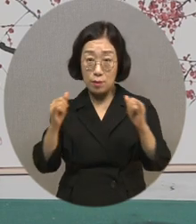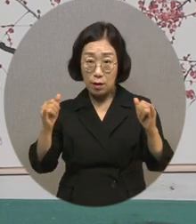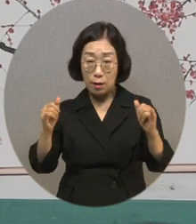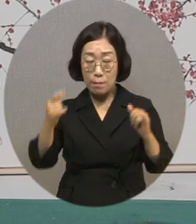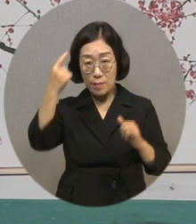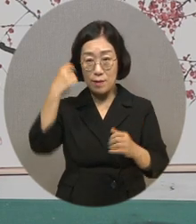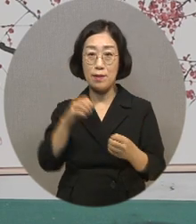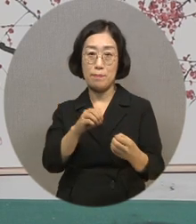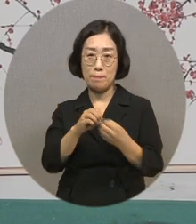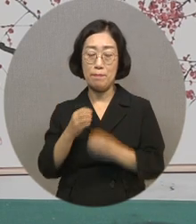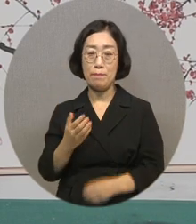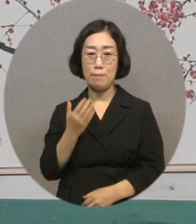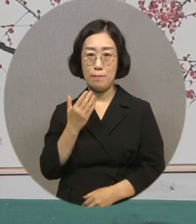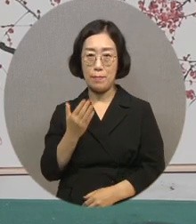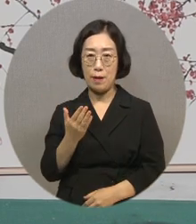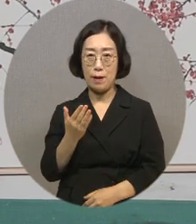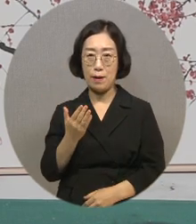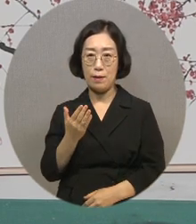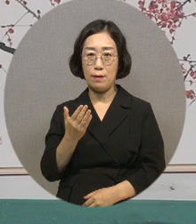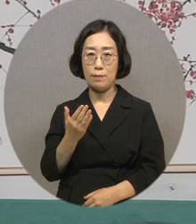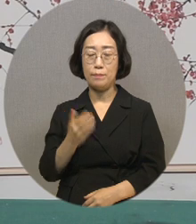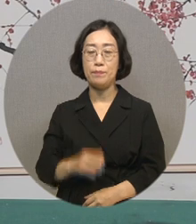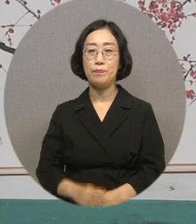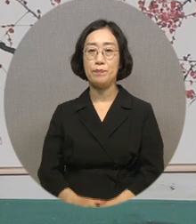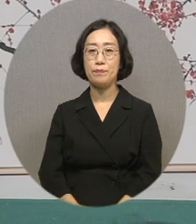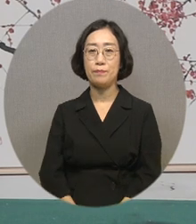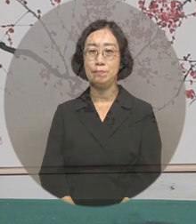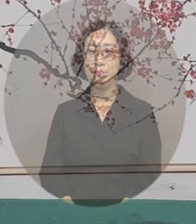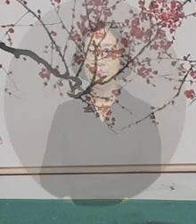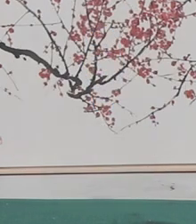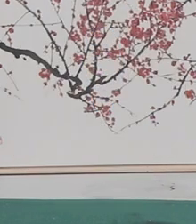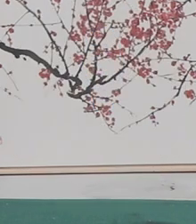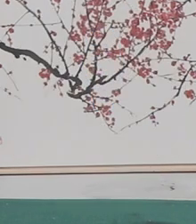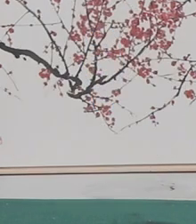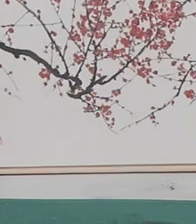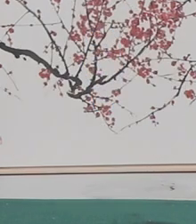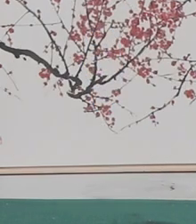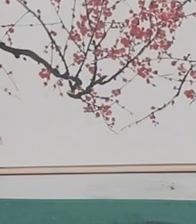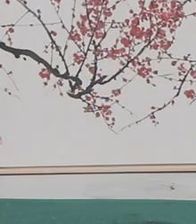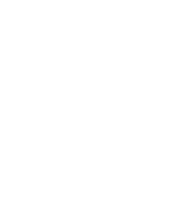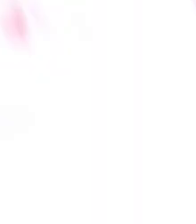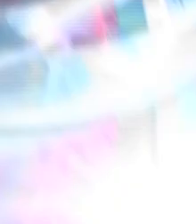이의 마음에도 번집니다. 복지TV 뉴스 이영수입니다.